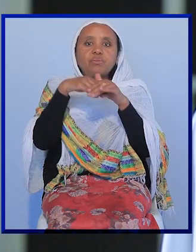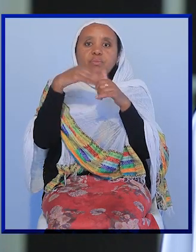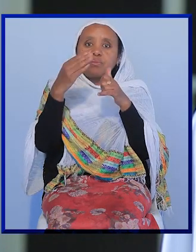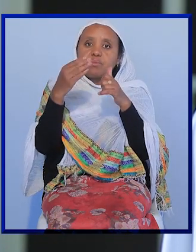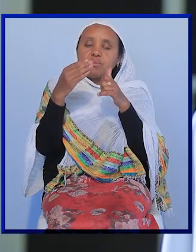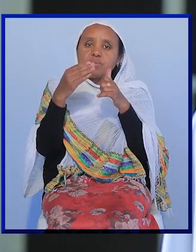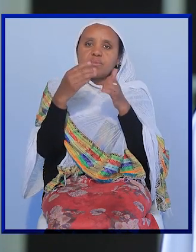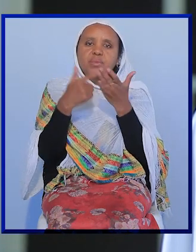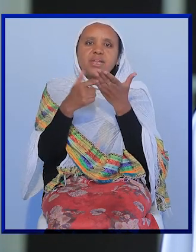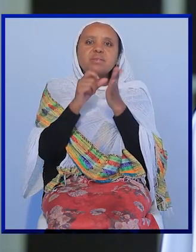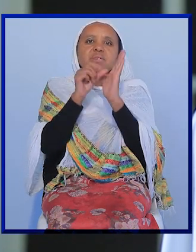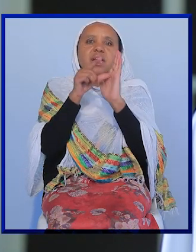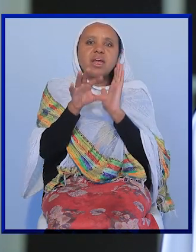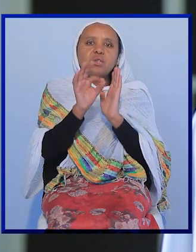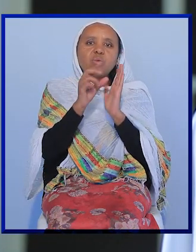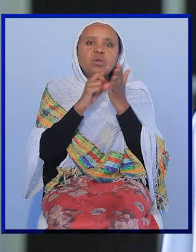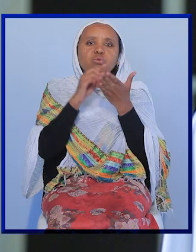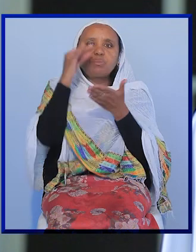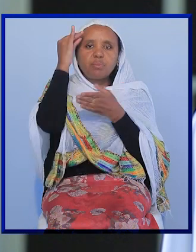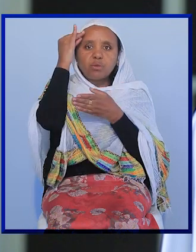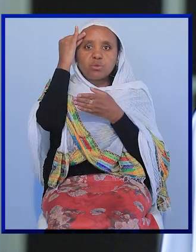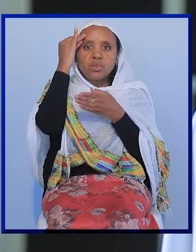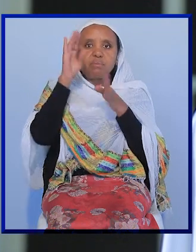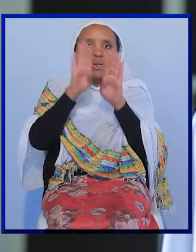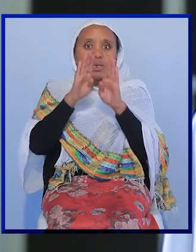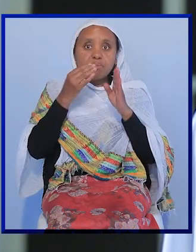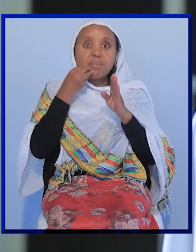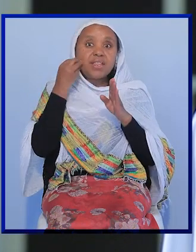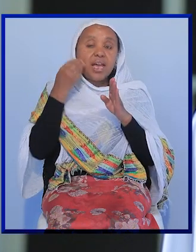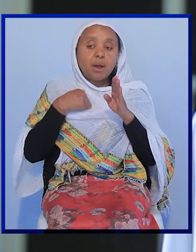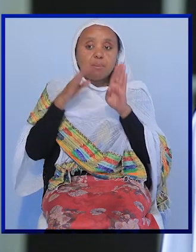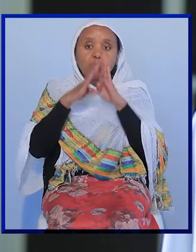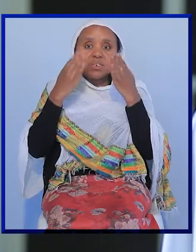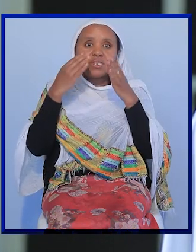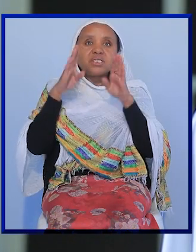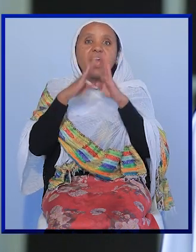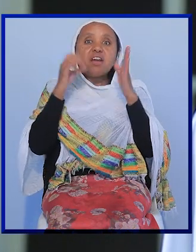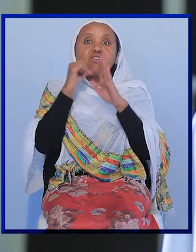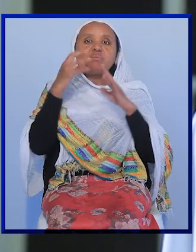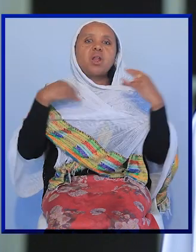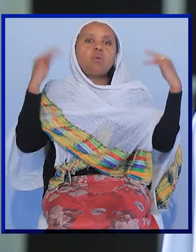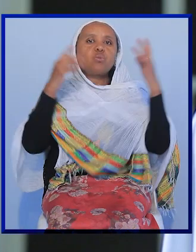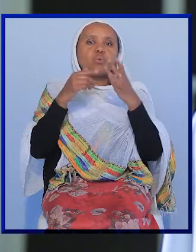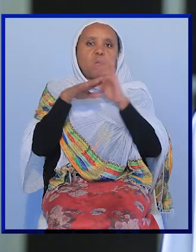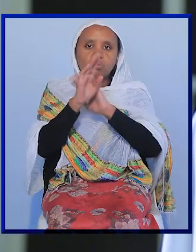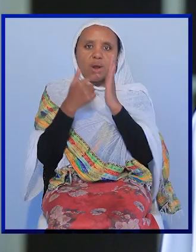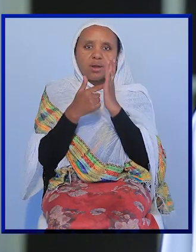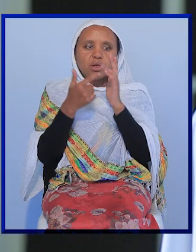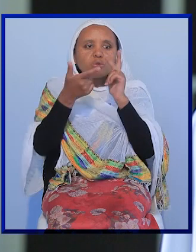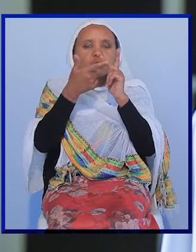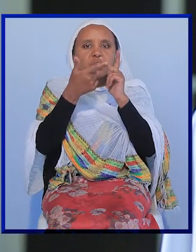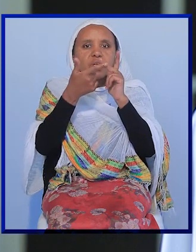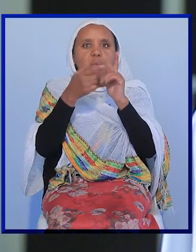ነው ለሐዋርያት። ለዚህ ምሳሌ ያገኘው ቅዱስ ጴጥሮስ በእስር ቤት ውስጥ ሳለ በሩ ተዘግቶ ሳይከፈት መልአኩ ገብቶ እንደዚህ አድርጓል።